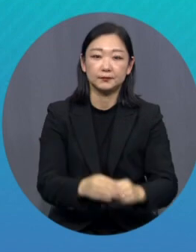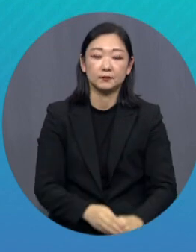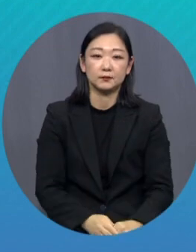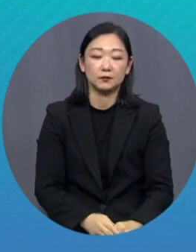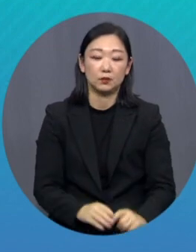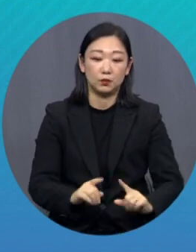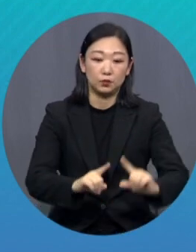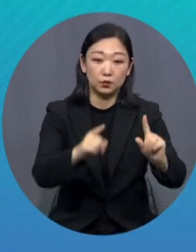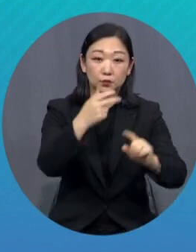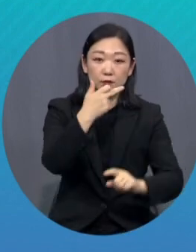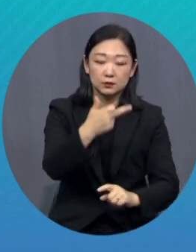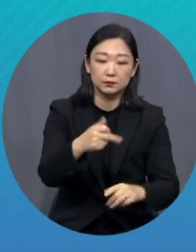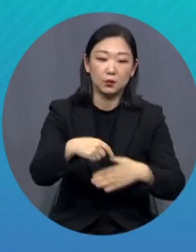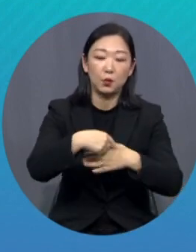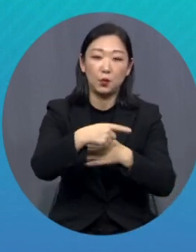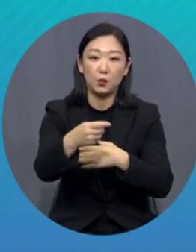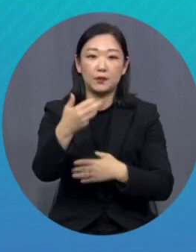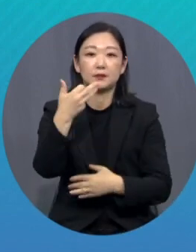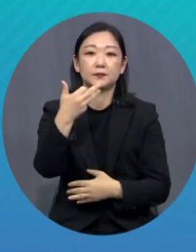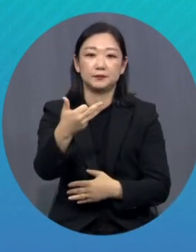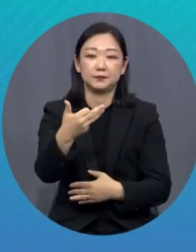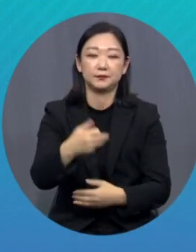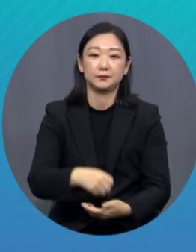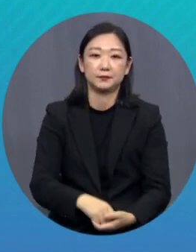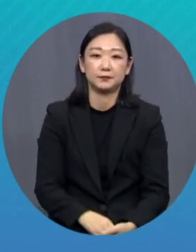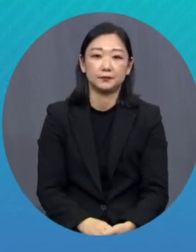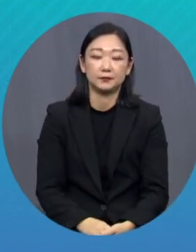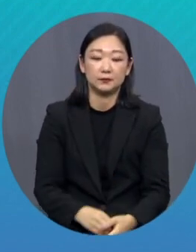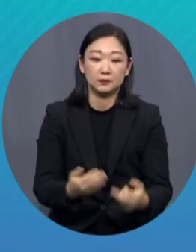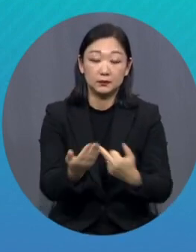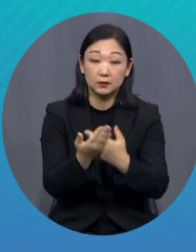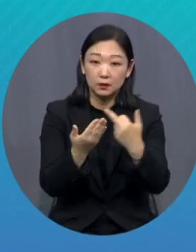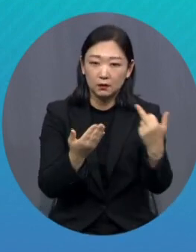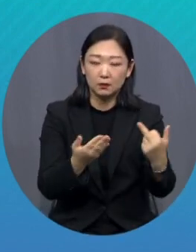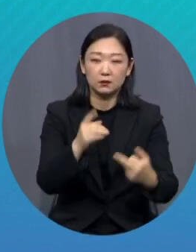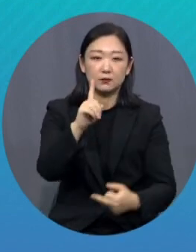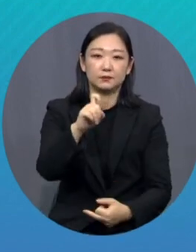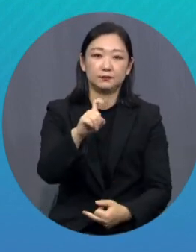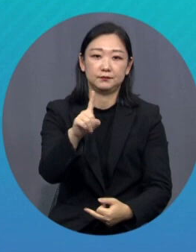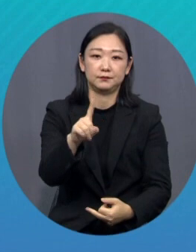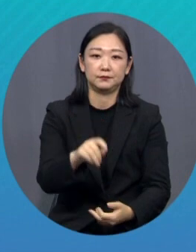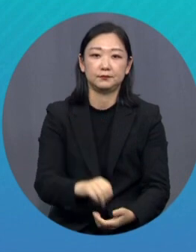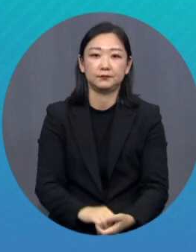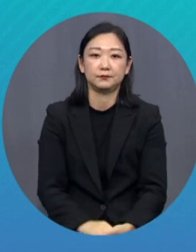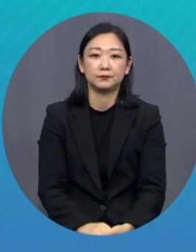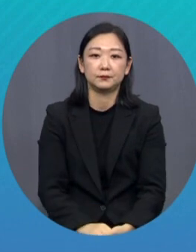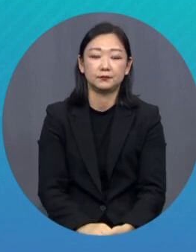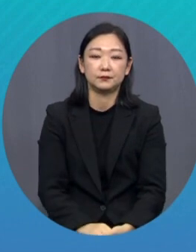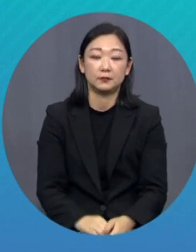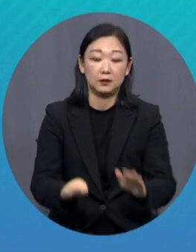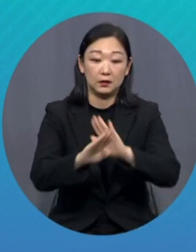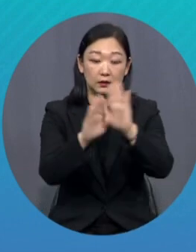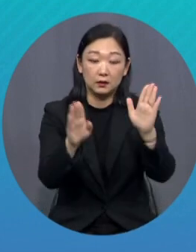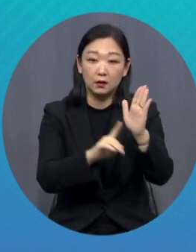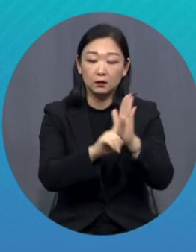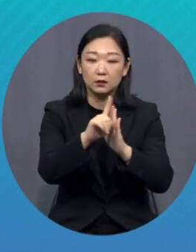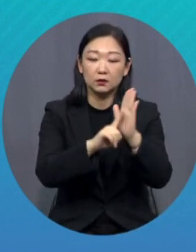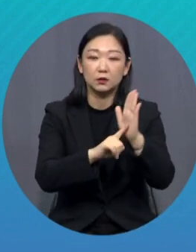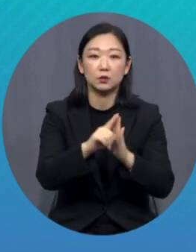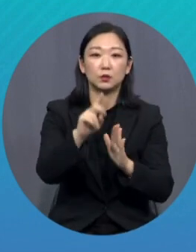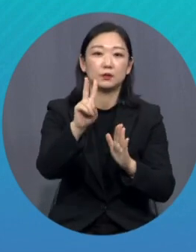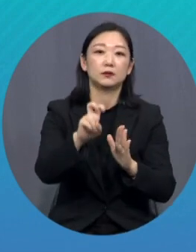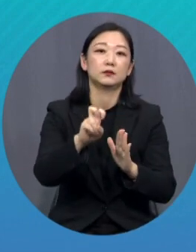동부 지역 17도 그밖의 지역 18도 보이겠고요 상간 지역은 11도로 시작하겠습니다 기호는대 분